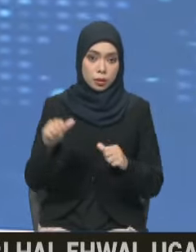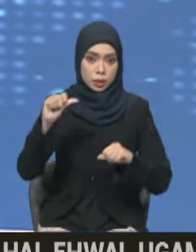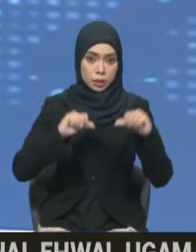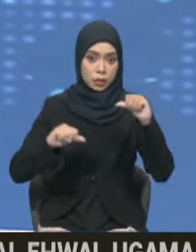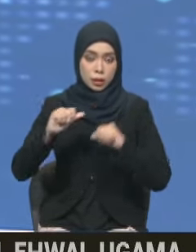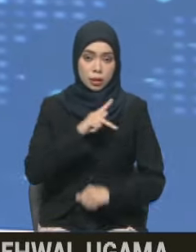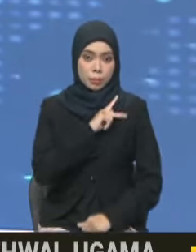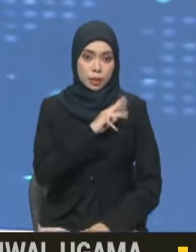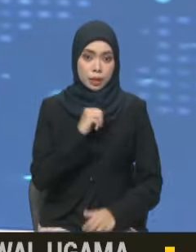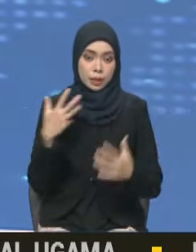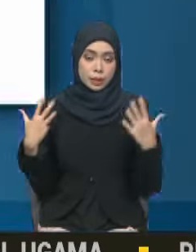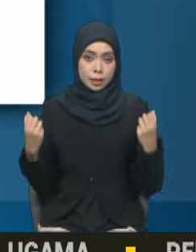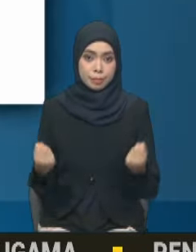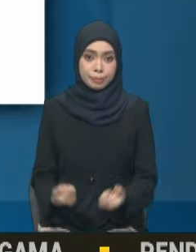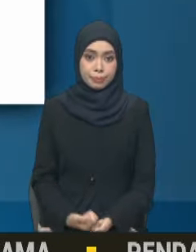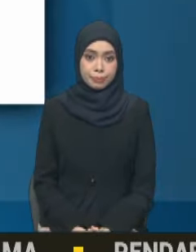Saintifik Kementerian Kesihatan.